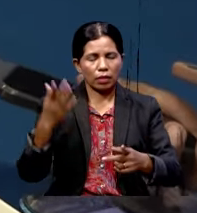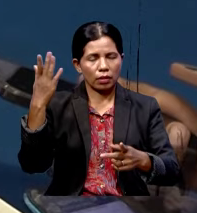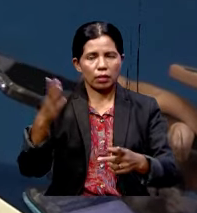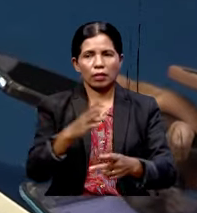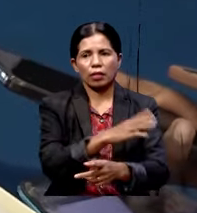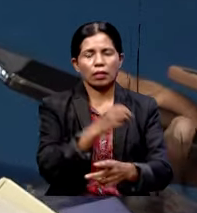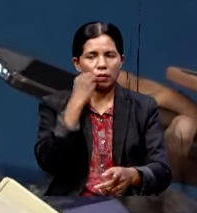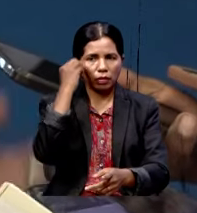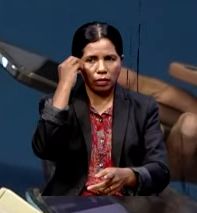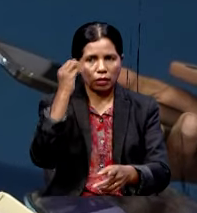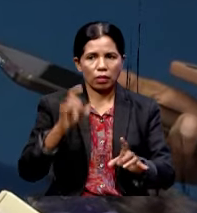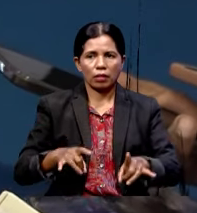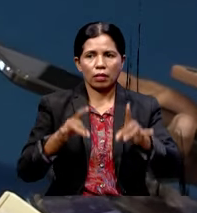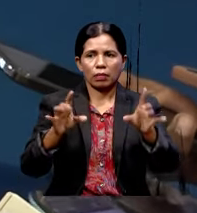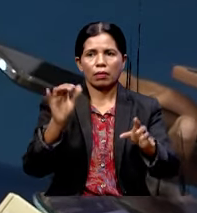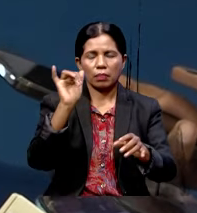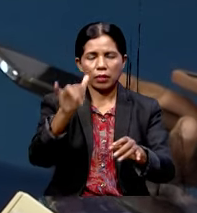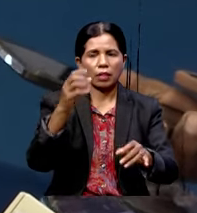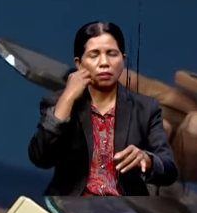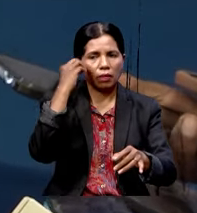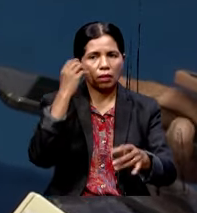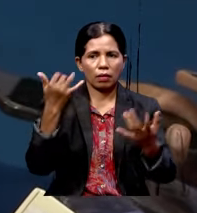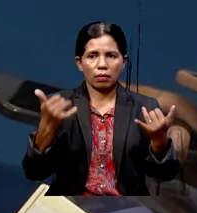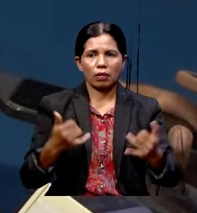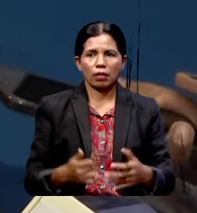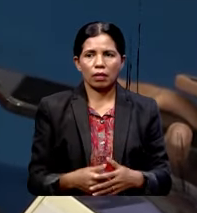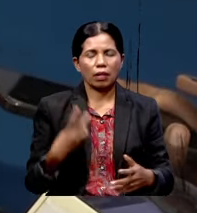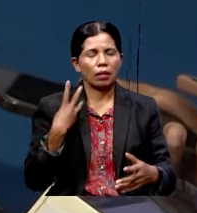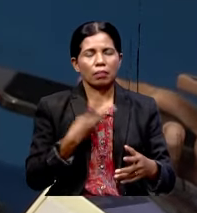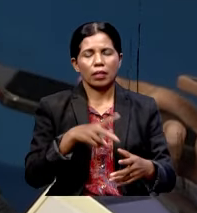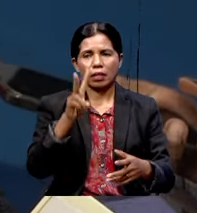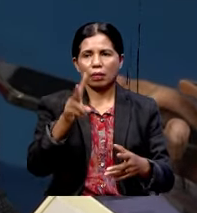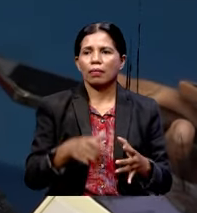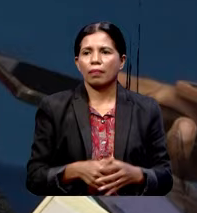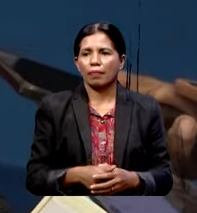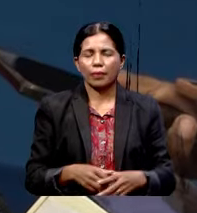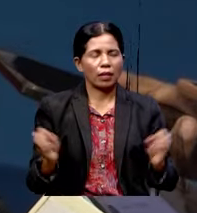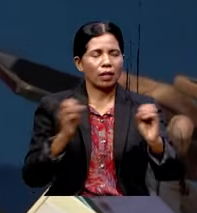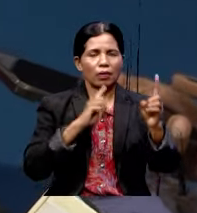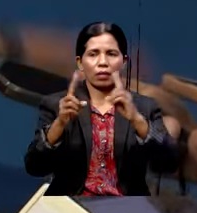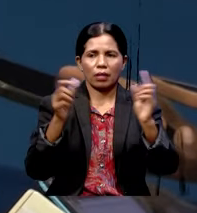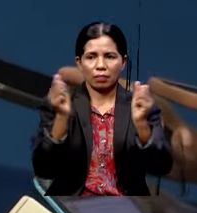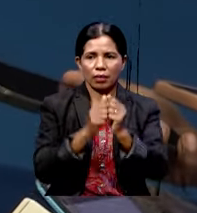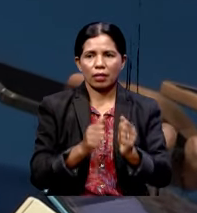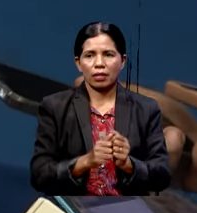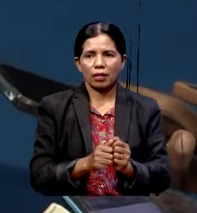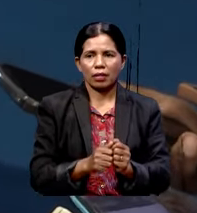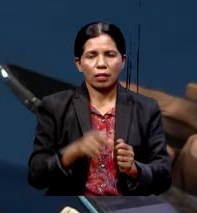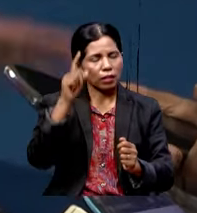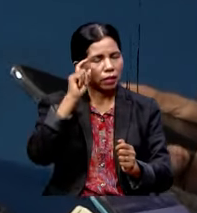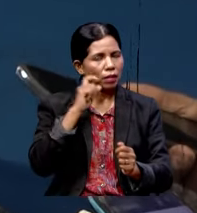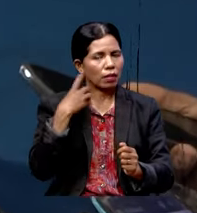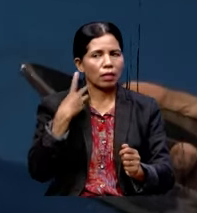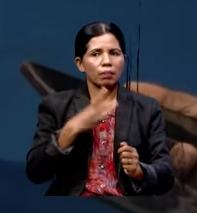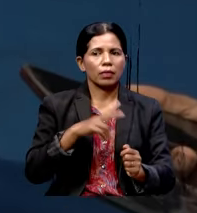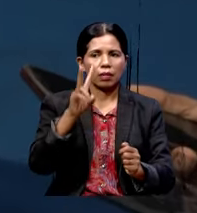uma iha Australia ma hapus hela ni uma. Agora am la kulia ma malu. Senana musu ulu am